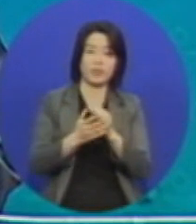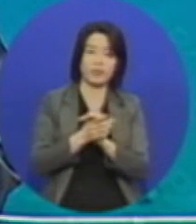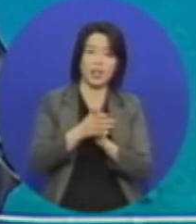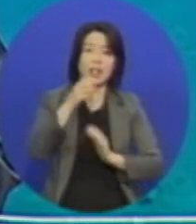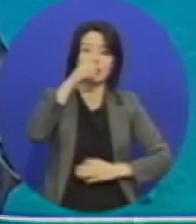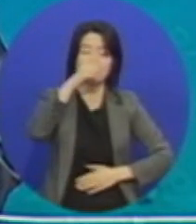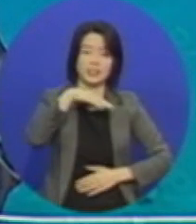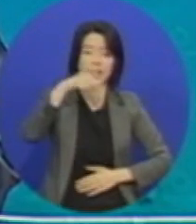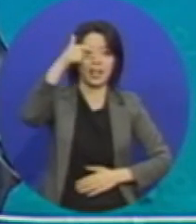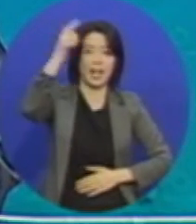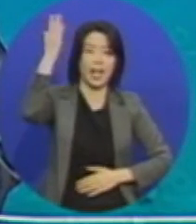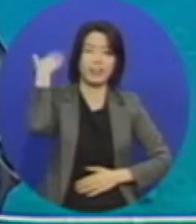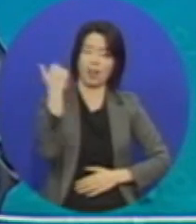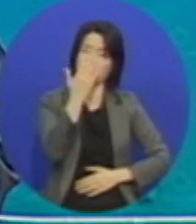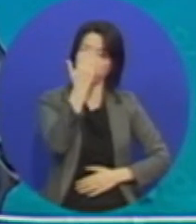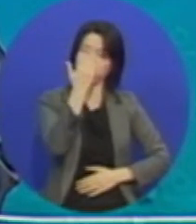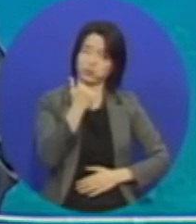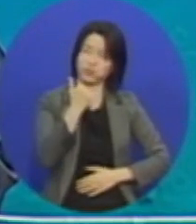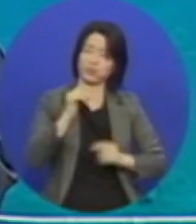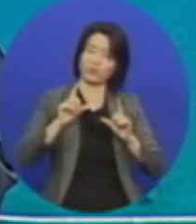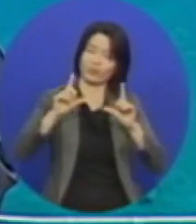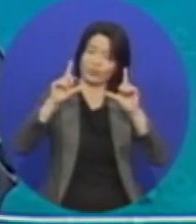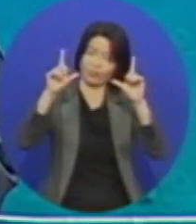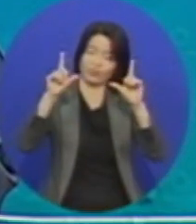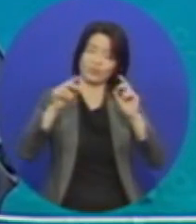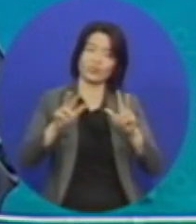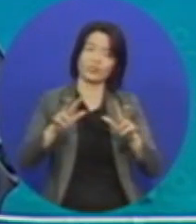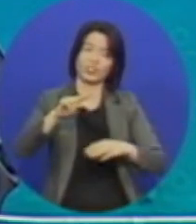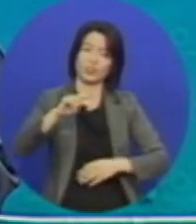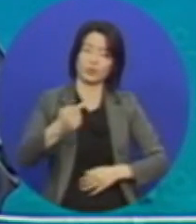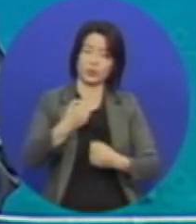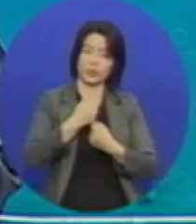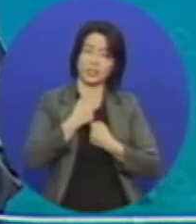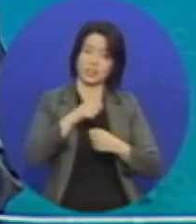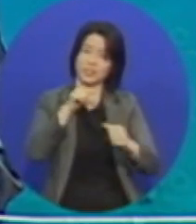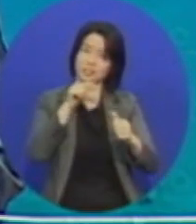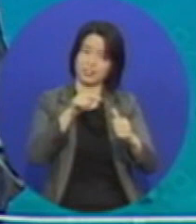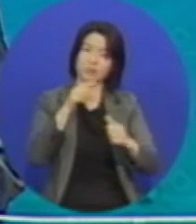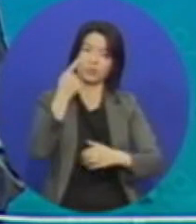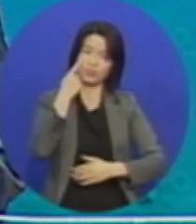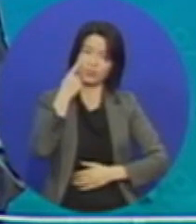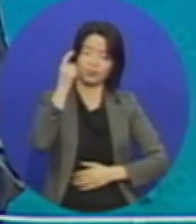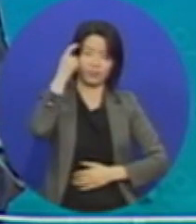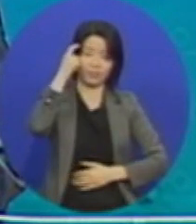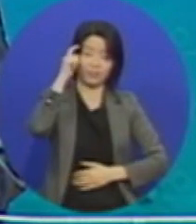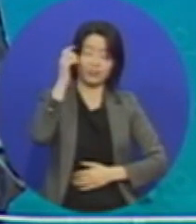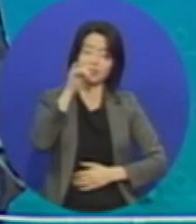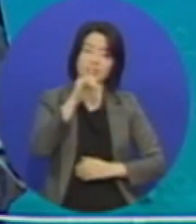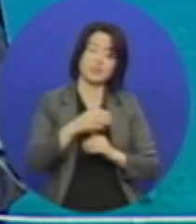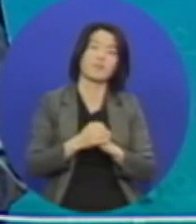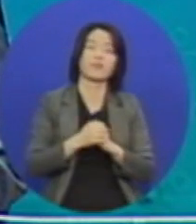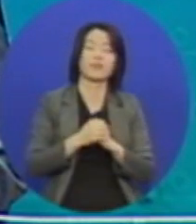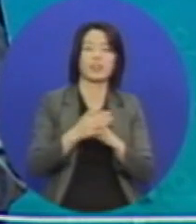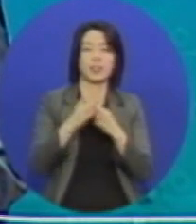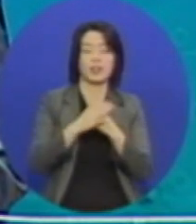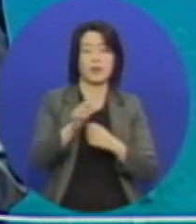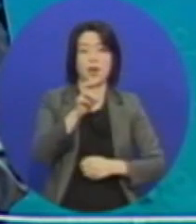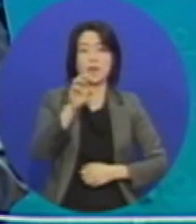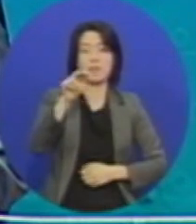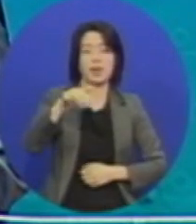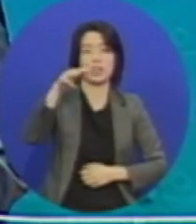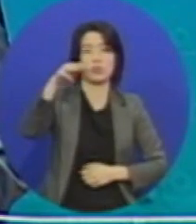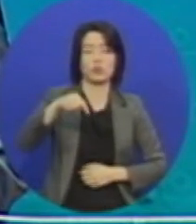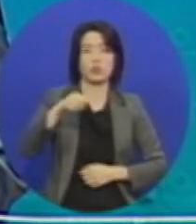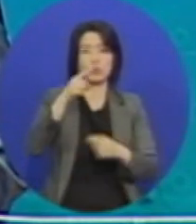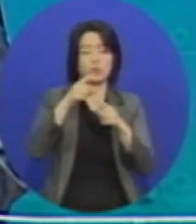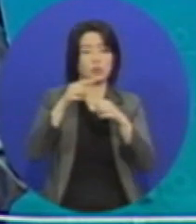구약의 고루한 어떤 절기를 지금도 지키라고 하는 건가 보다 그래서 맥주 감자 주일이 없는